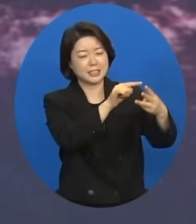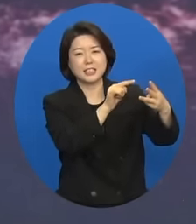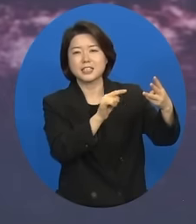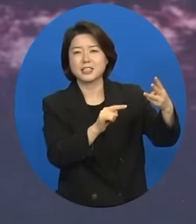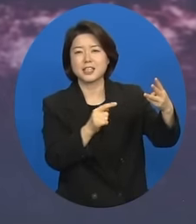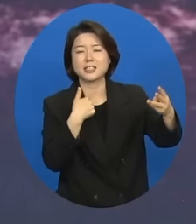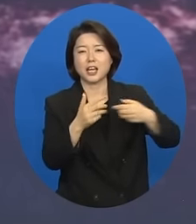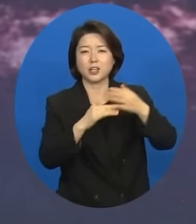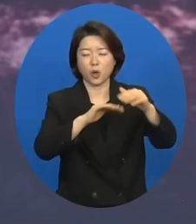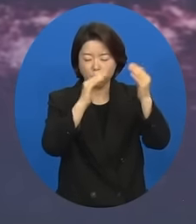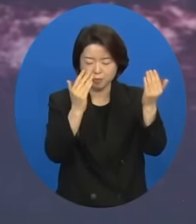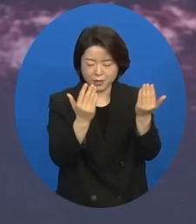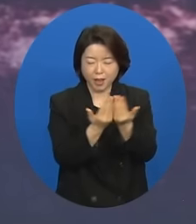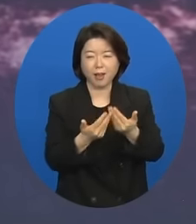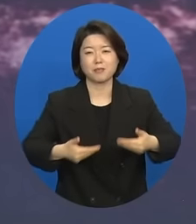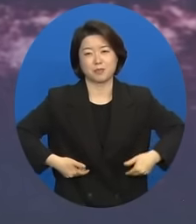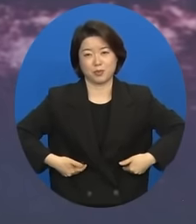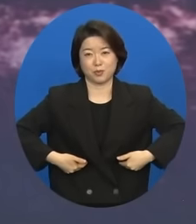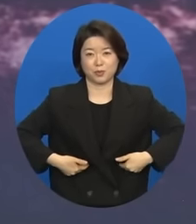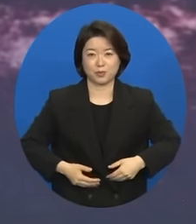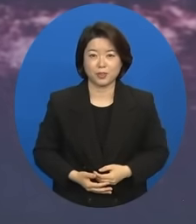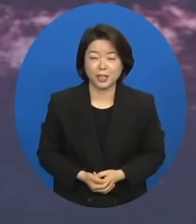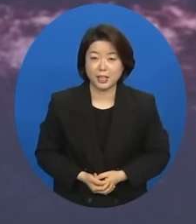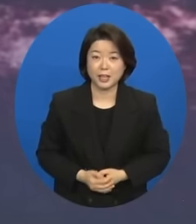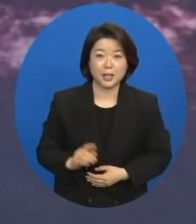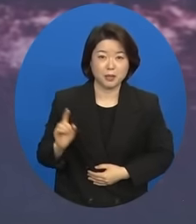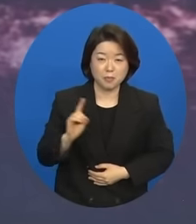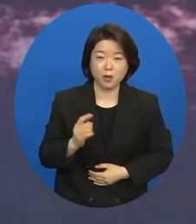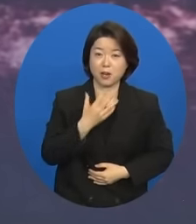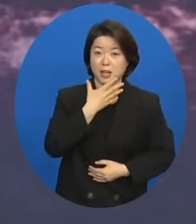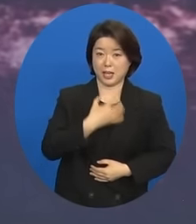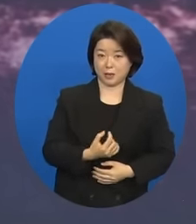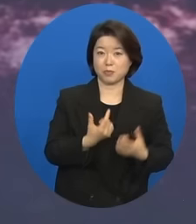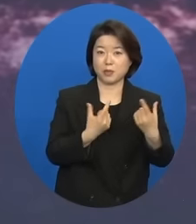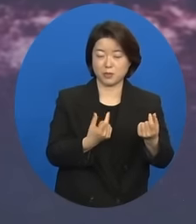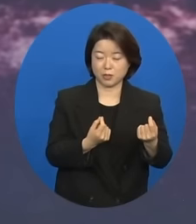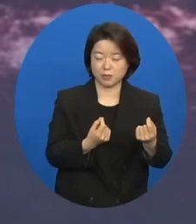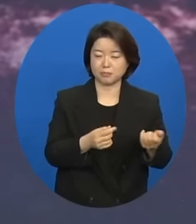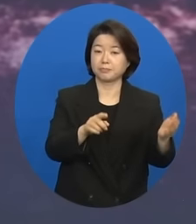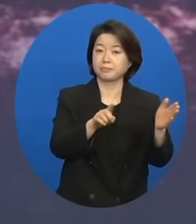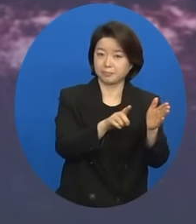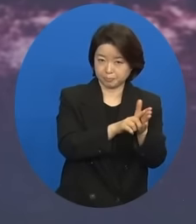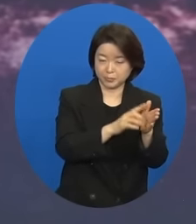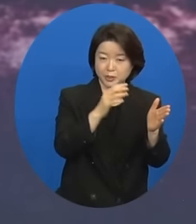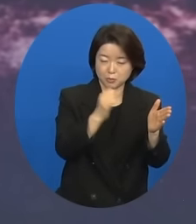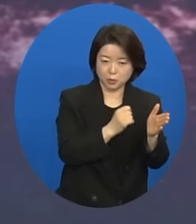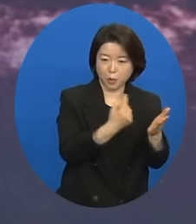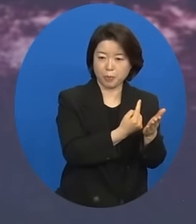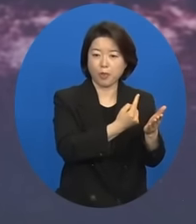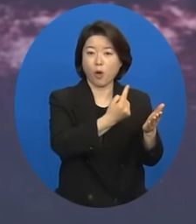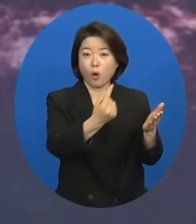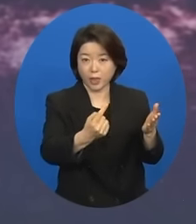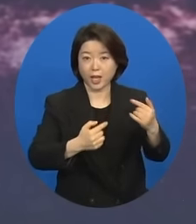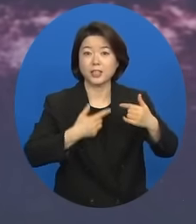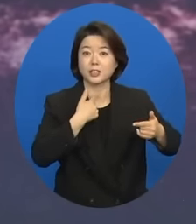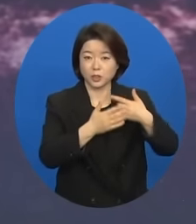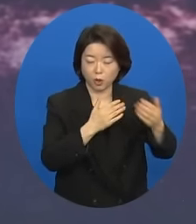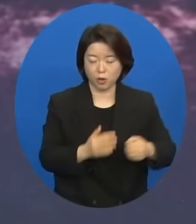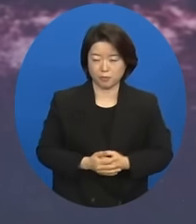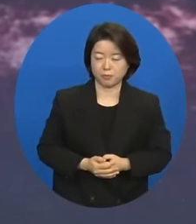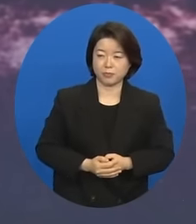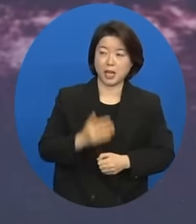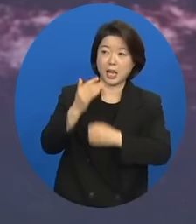경험을 다해야 합니다 즉 아브라함과 같이 믿음으로 떠나는 경험 하나님을